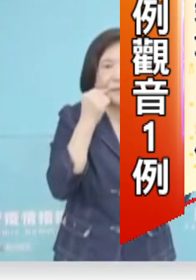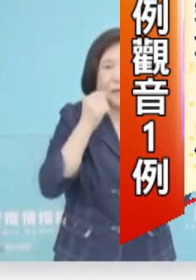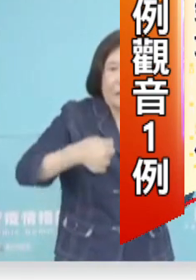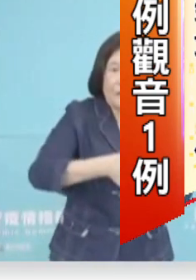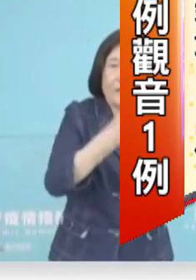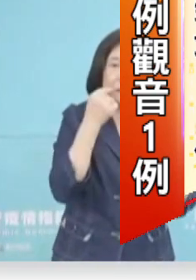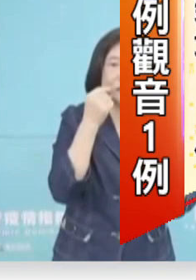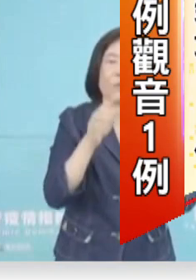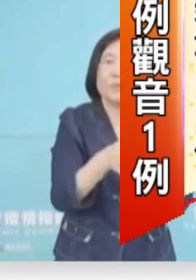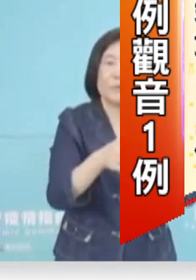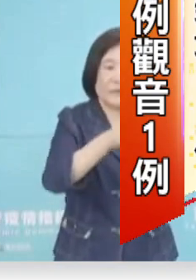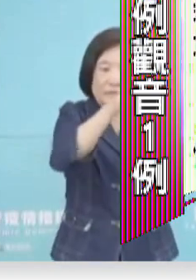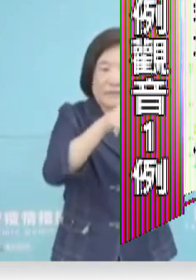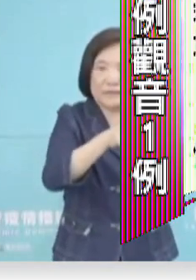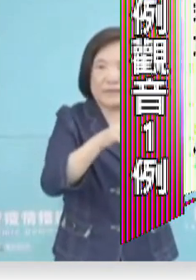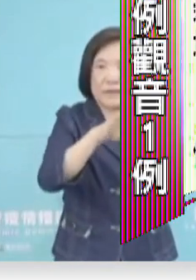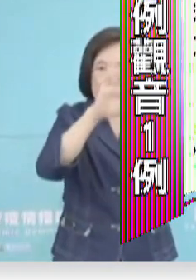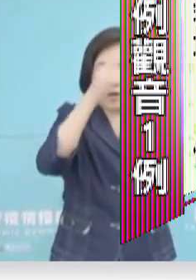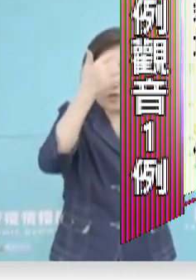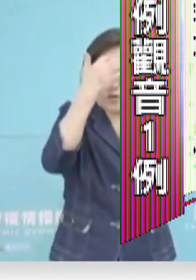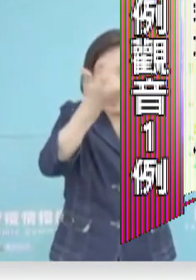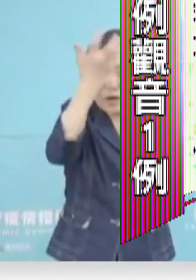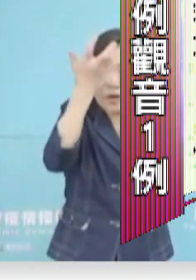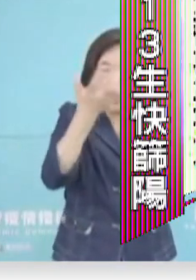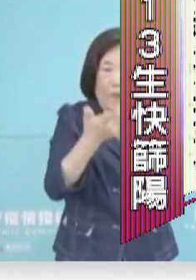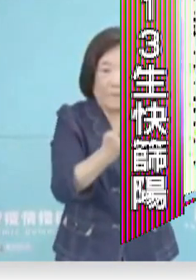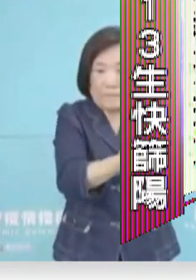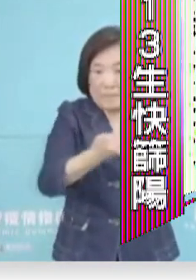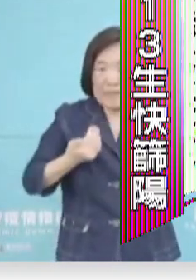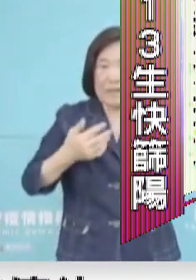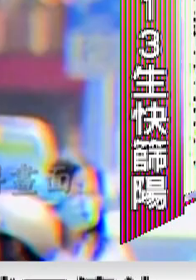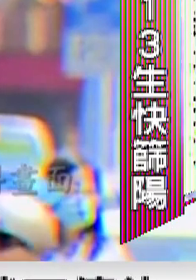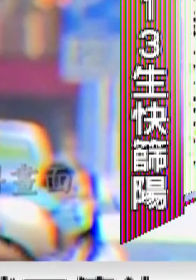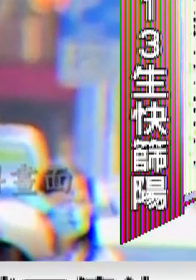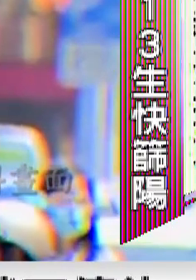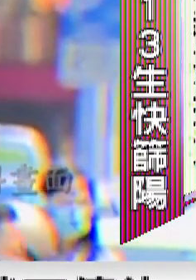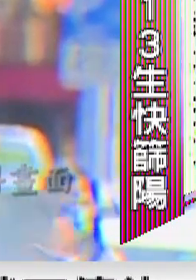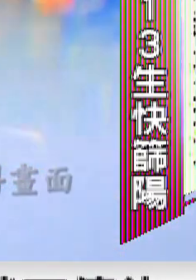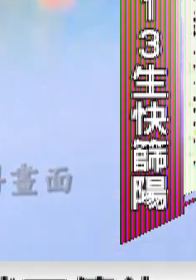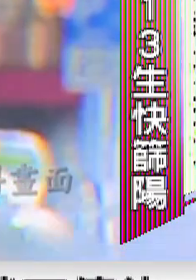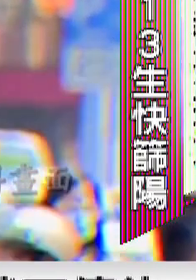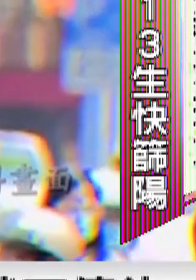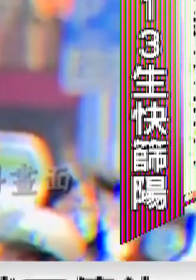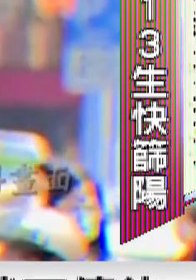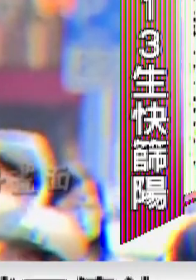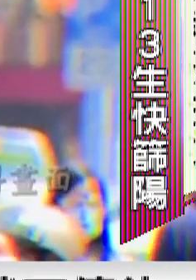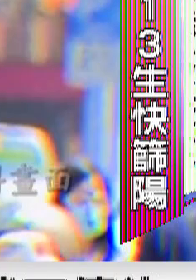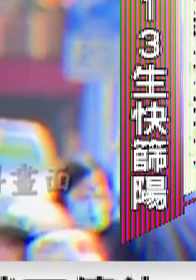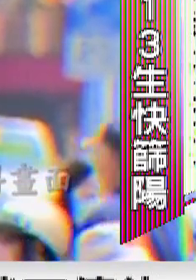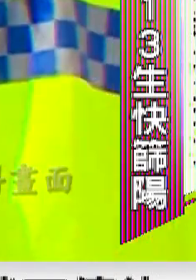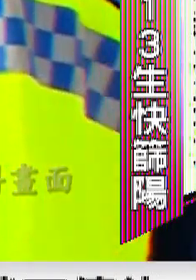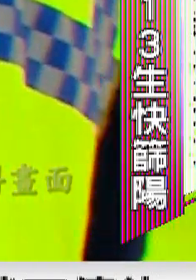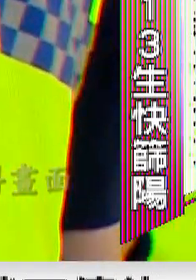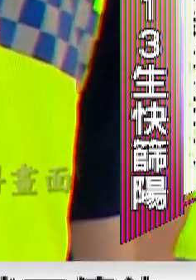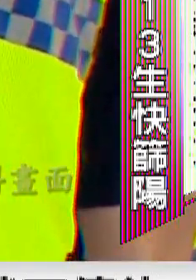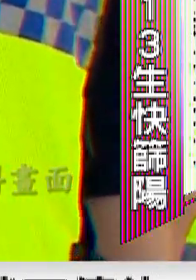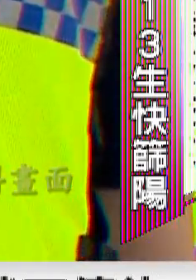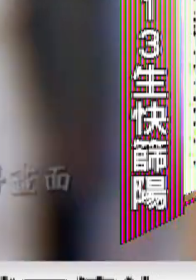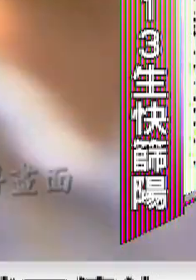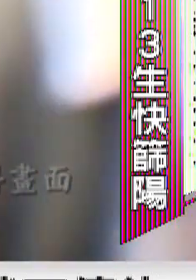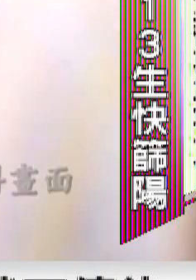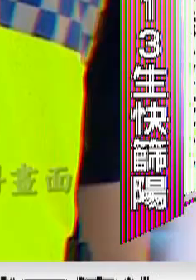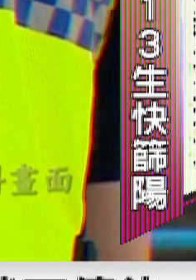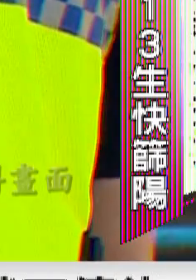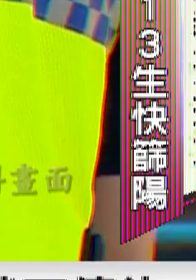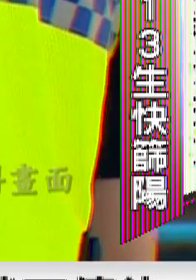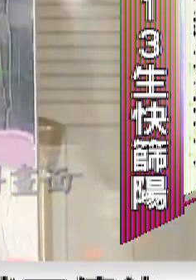道？因为它在发病前就有传染的危险。 就怕新冠肺炎发病前两日传染力成为疫